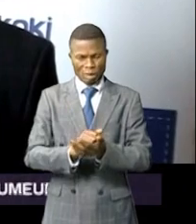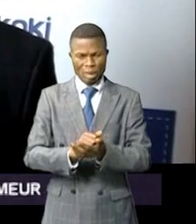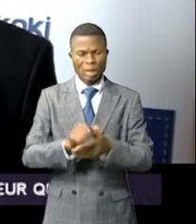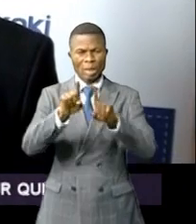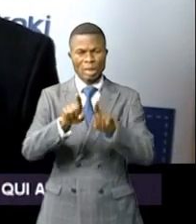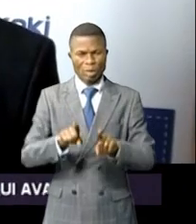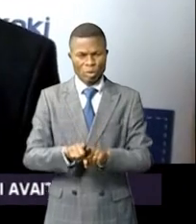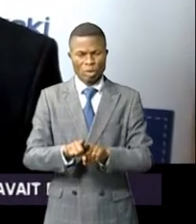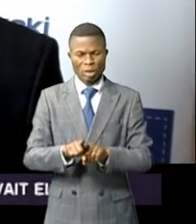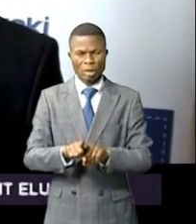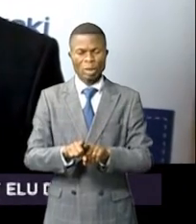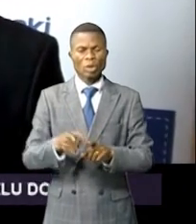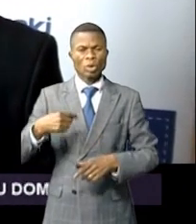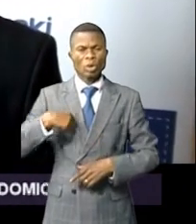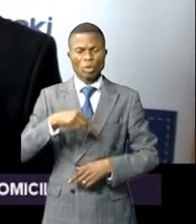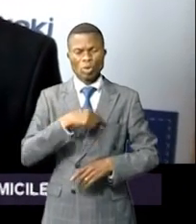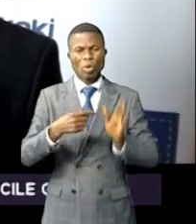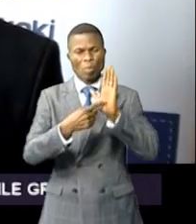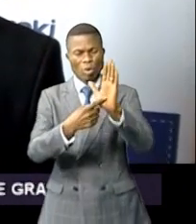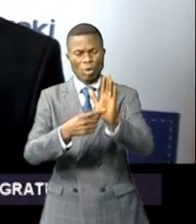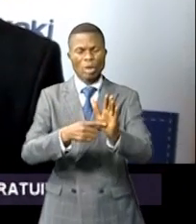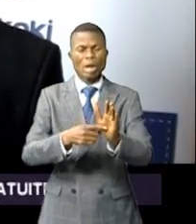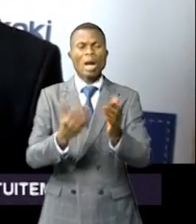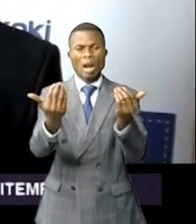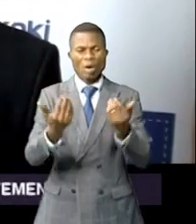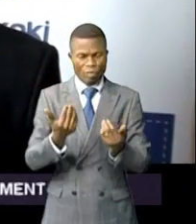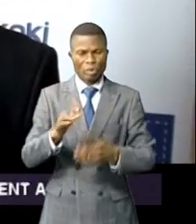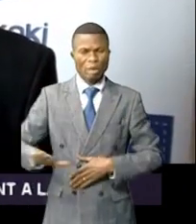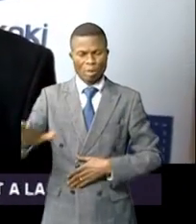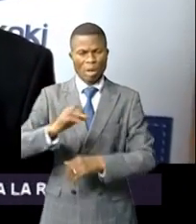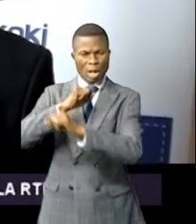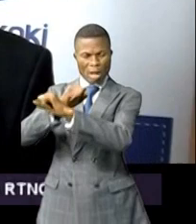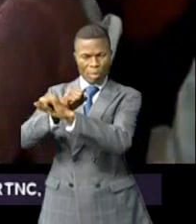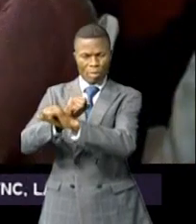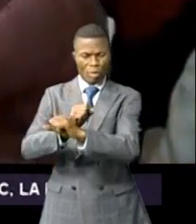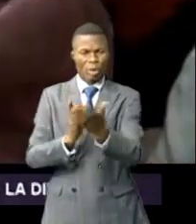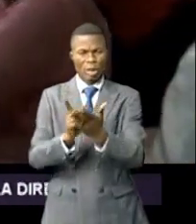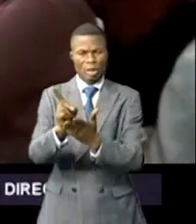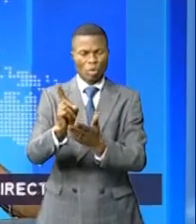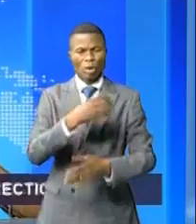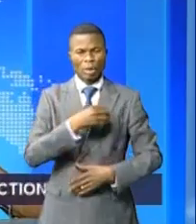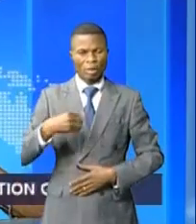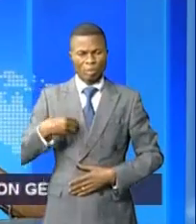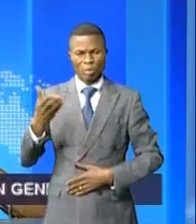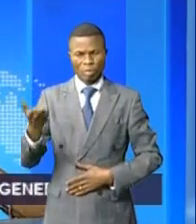pour montrer la volonté du pays de protéger les droits de la femme.